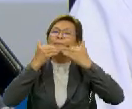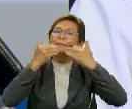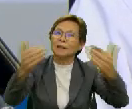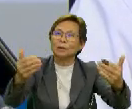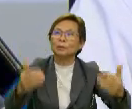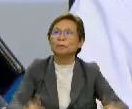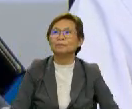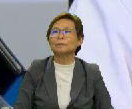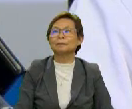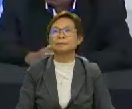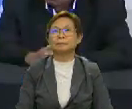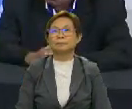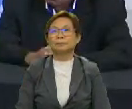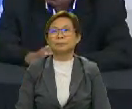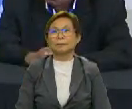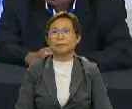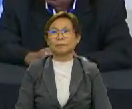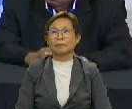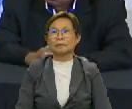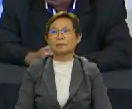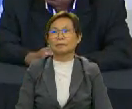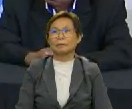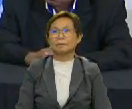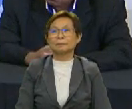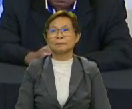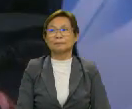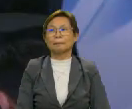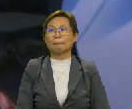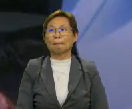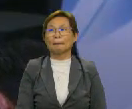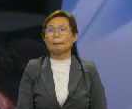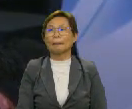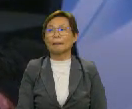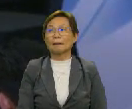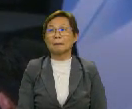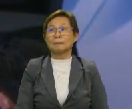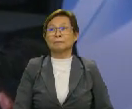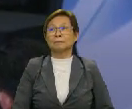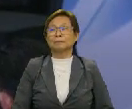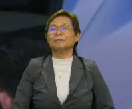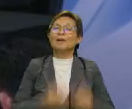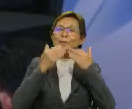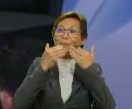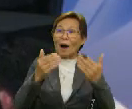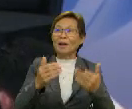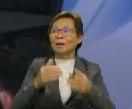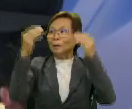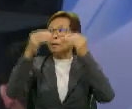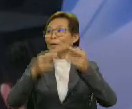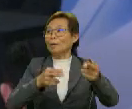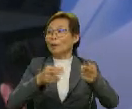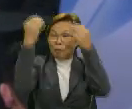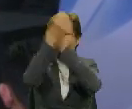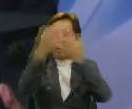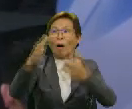kasih. Terima kasih ucapan di atas sedang diadakan dan seterusnya dipersilakan. Baik, demikian tadi